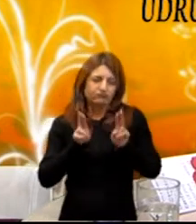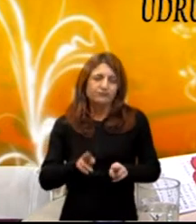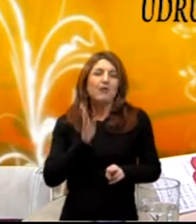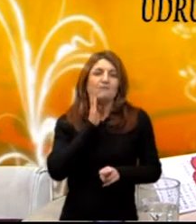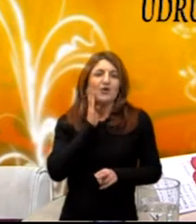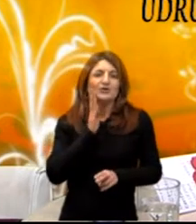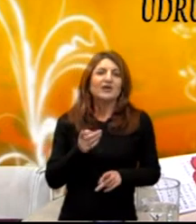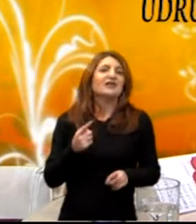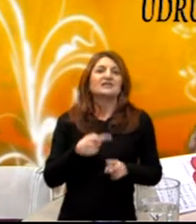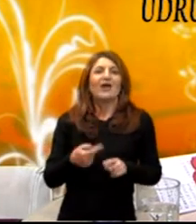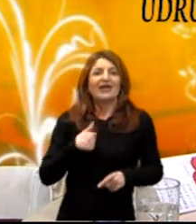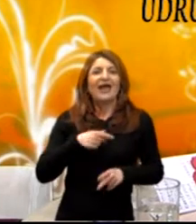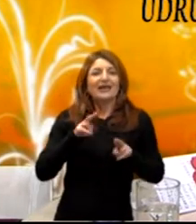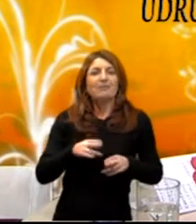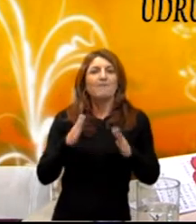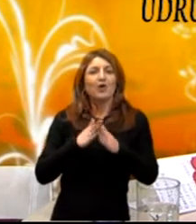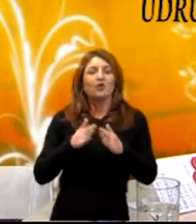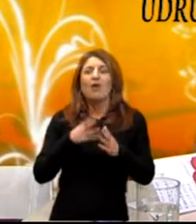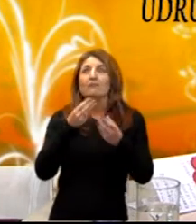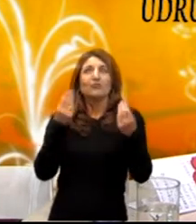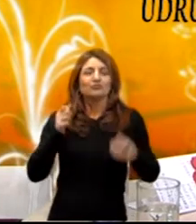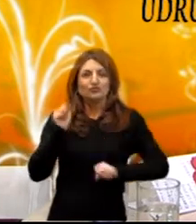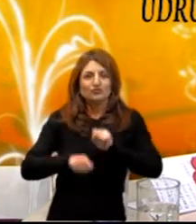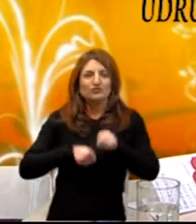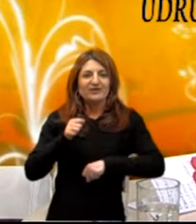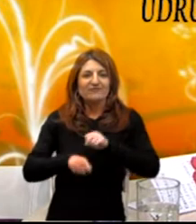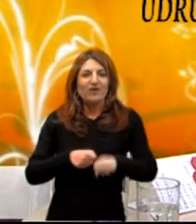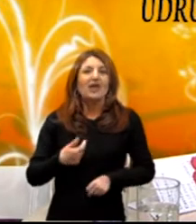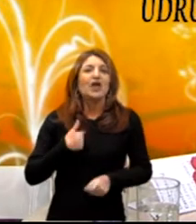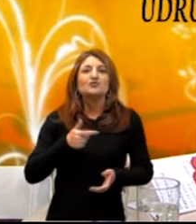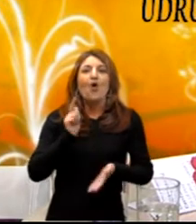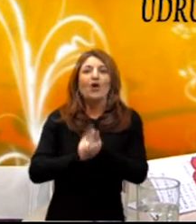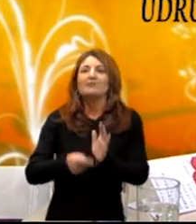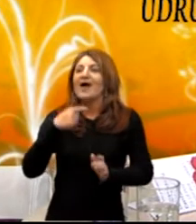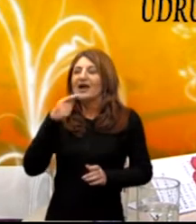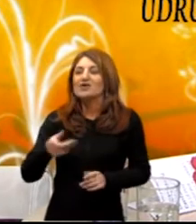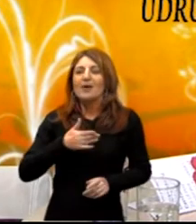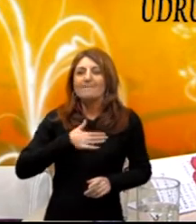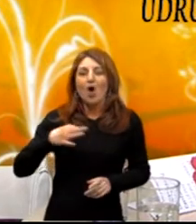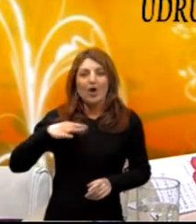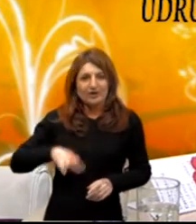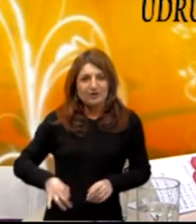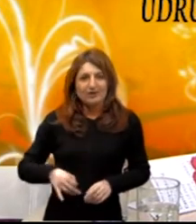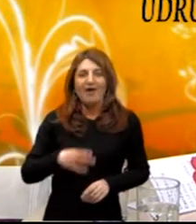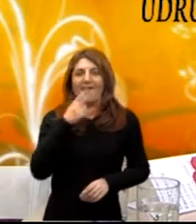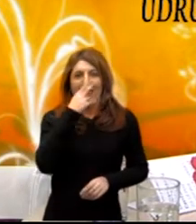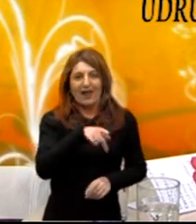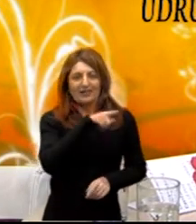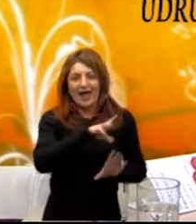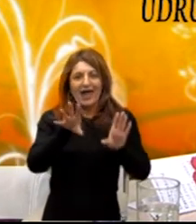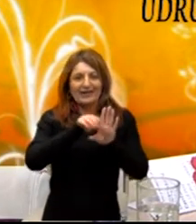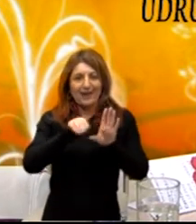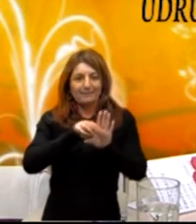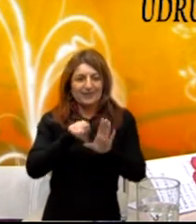imam nekih životinja već kod kuće puno, ja ću odmah mojoj kćeri reći da sutra gleda reprizu